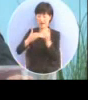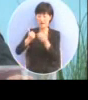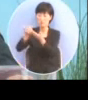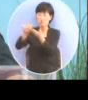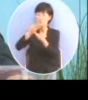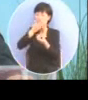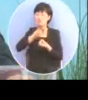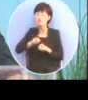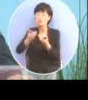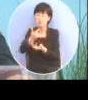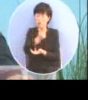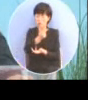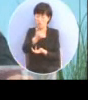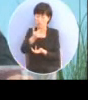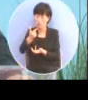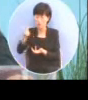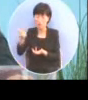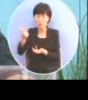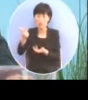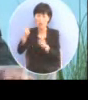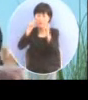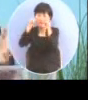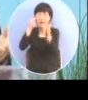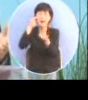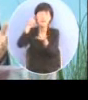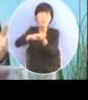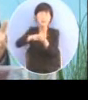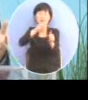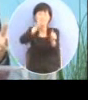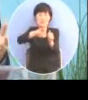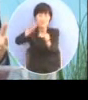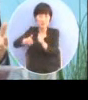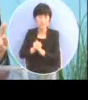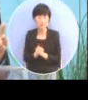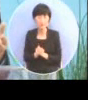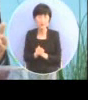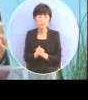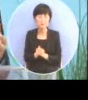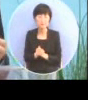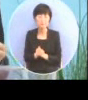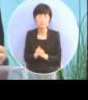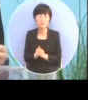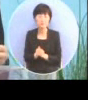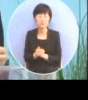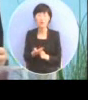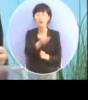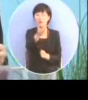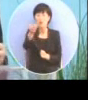Chúng ta phải biết được rằng mình được chúc phúc lớn biết dường nào. Cái điều hiểu được điều này là điều quan